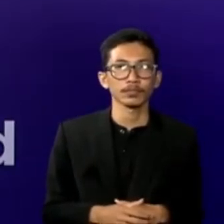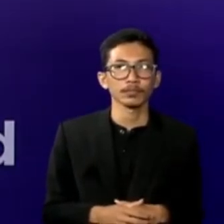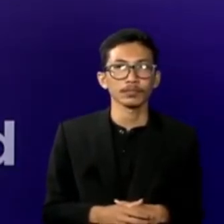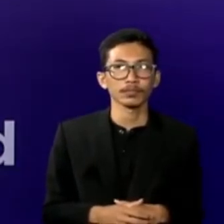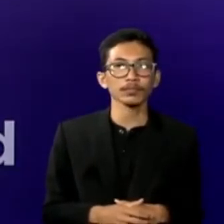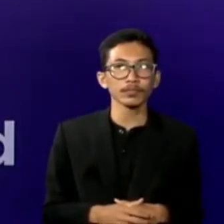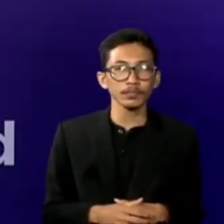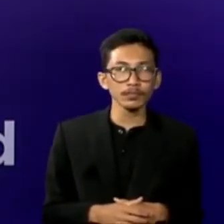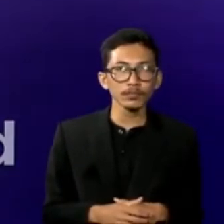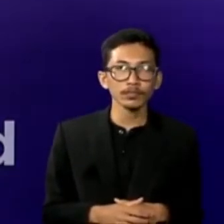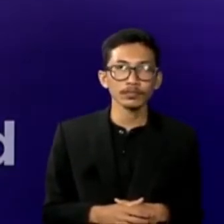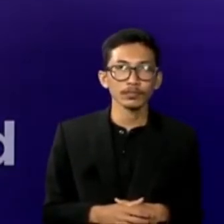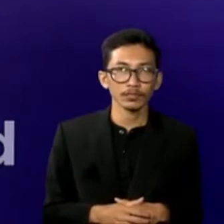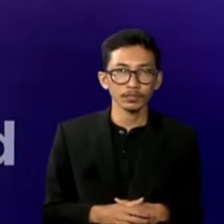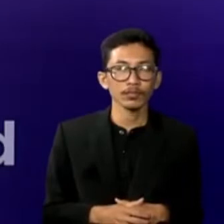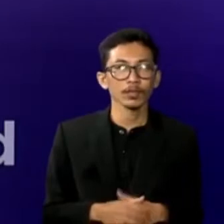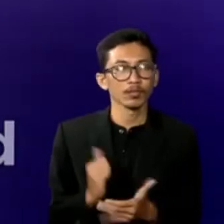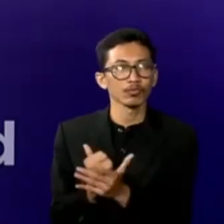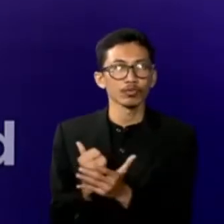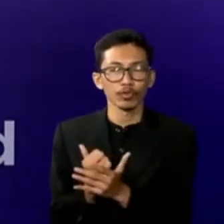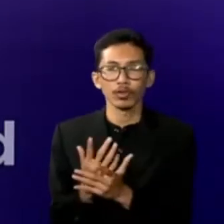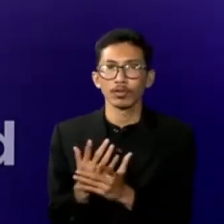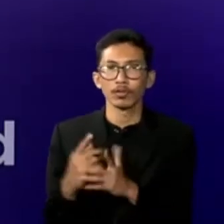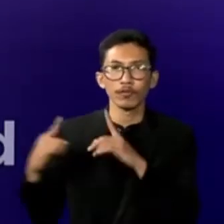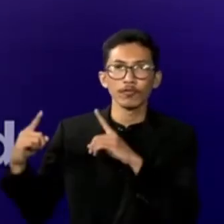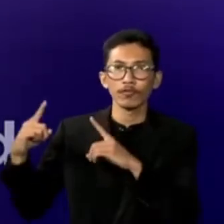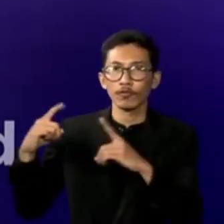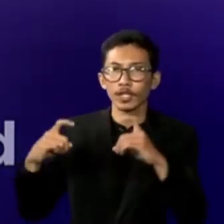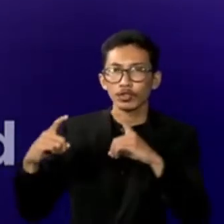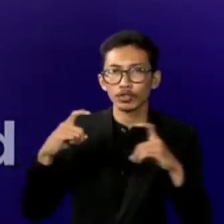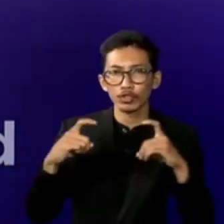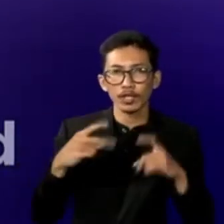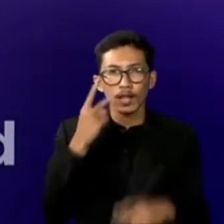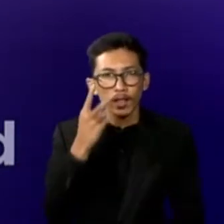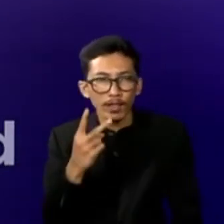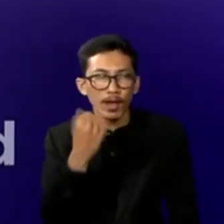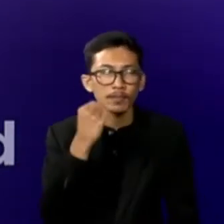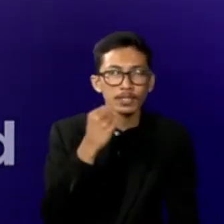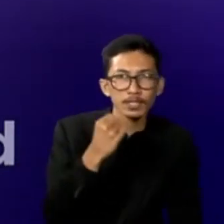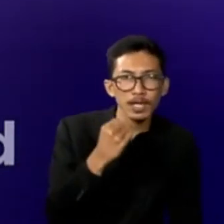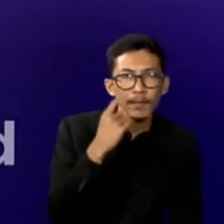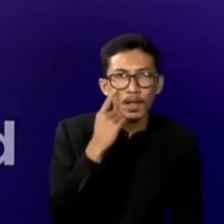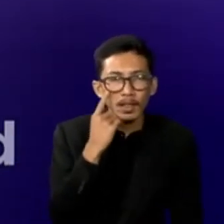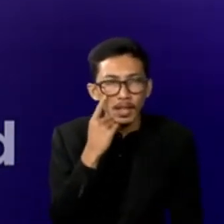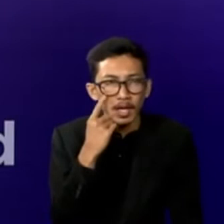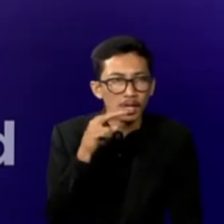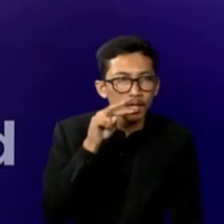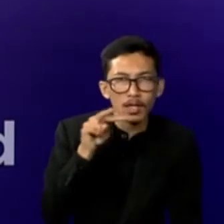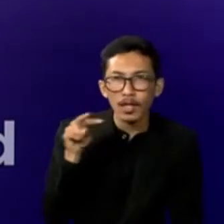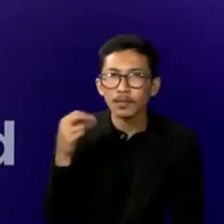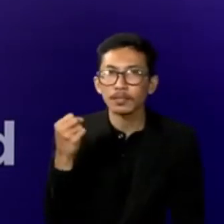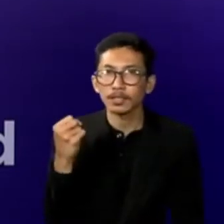sendiri sangat baru virusnya pergerakan virusnya kita juga tidak tahu sehingga jangankan yang